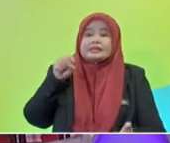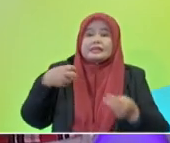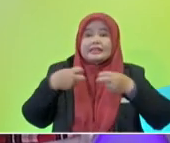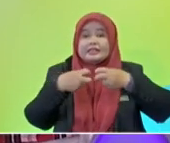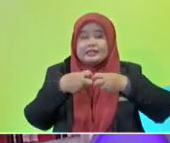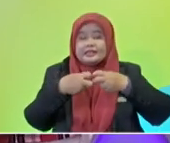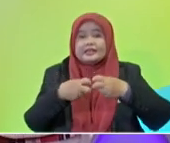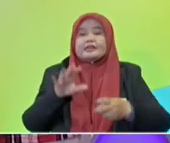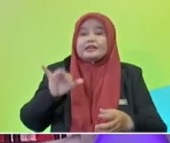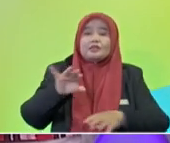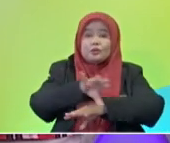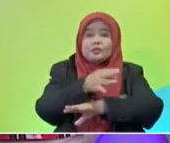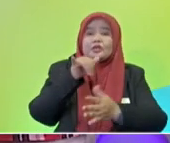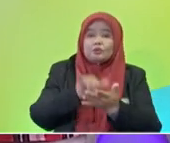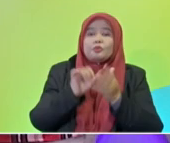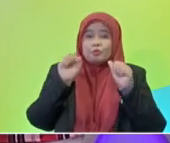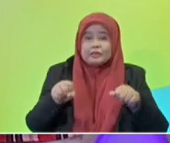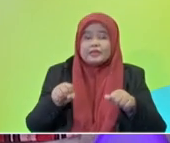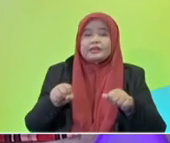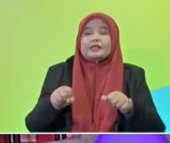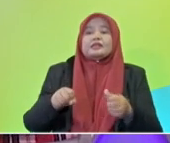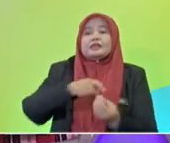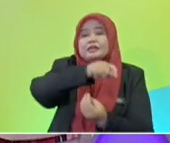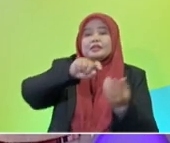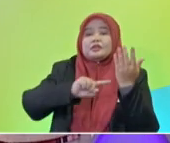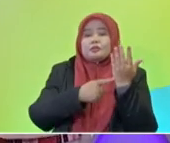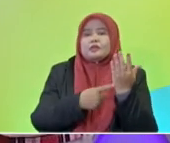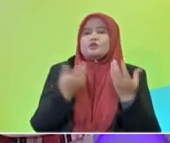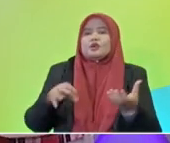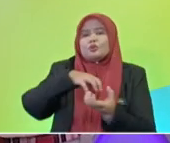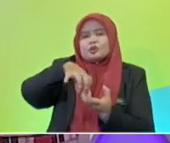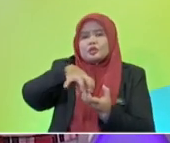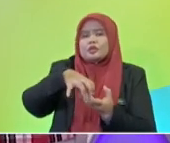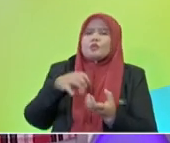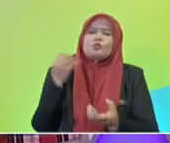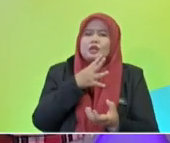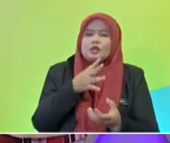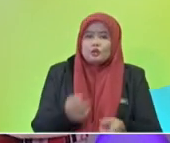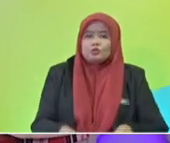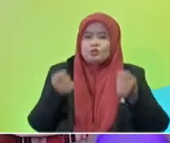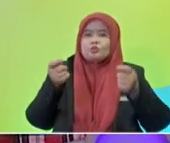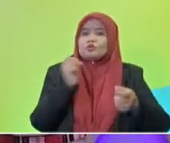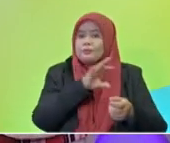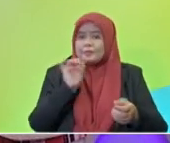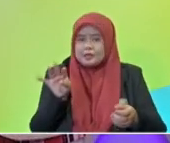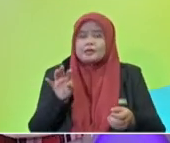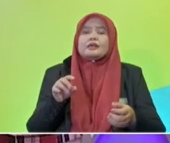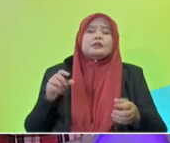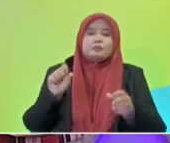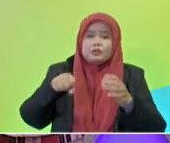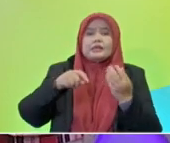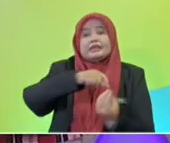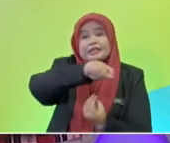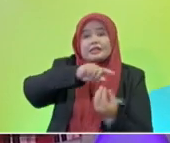elektronik yang kita guna itu pun kita boleh kitar semula contohnya yang Dah rosak kita dah buang dalam tong sampah yang itu kita boleh kitar semula